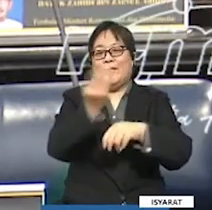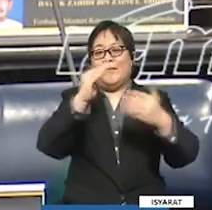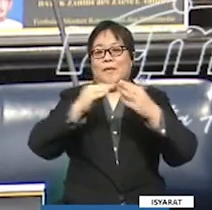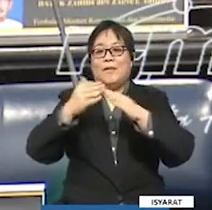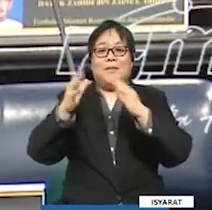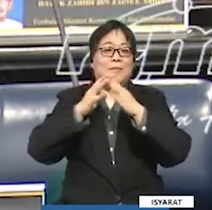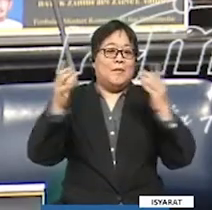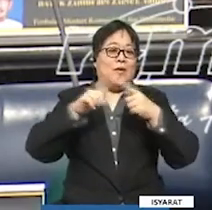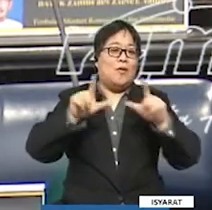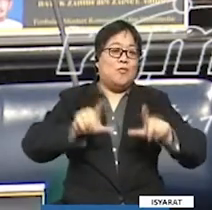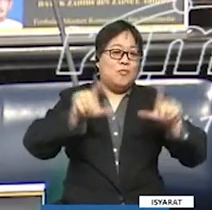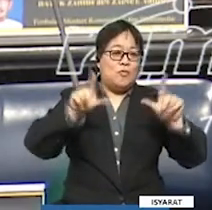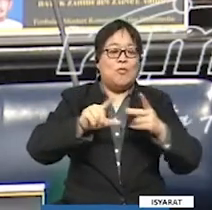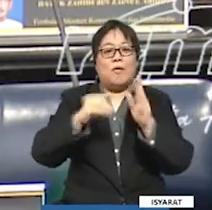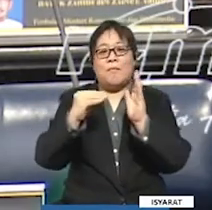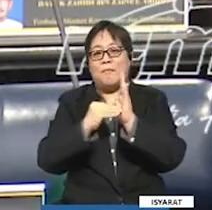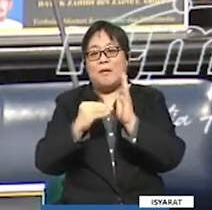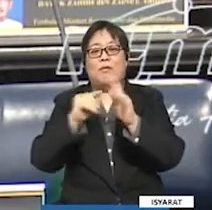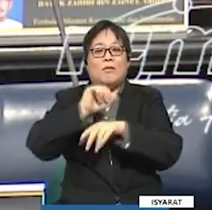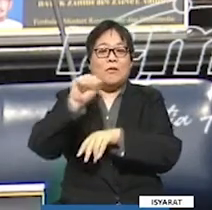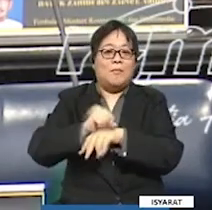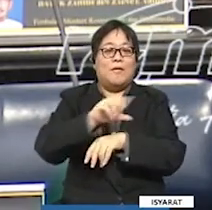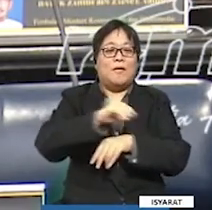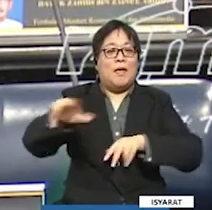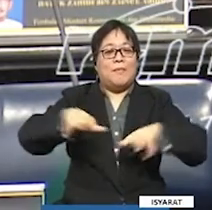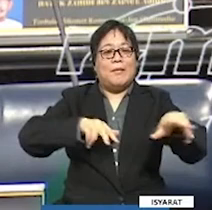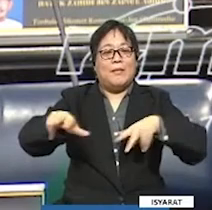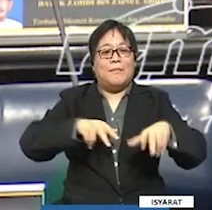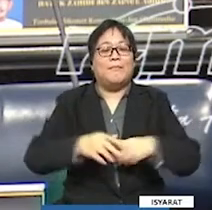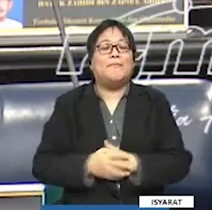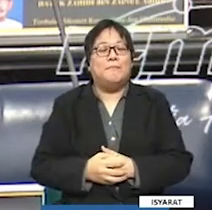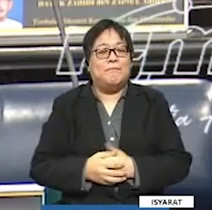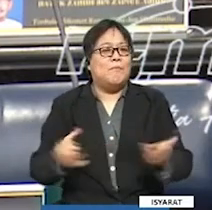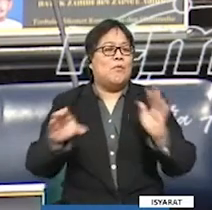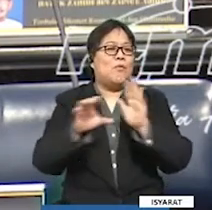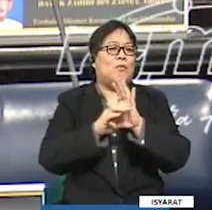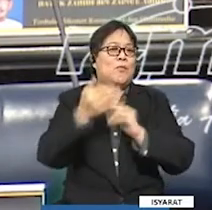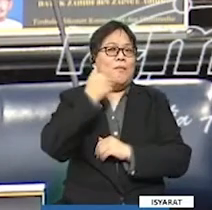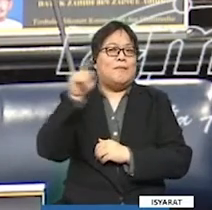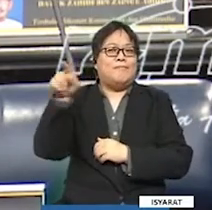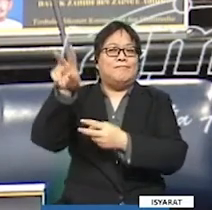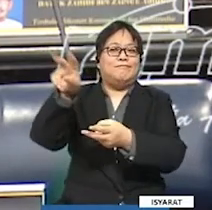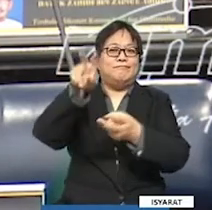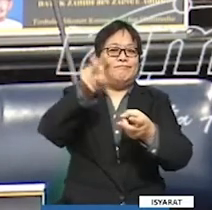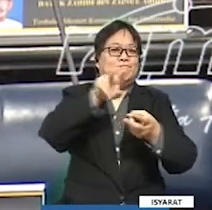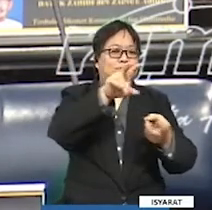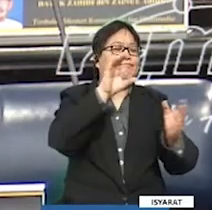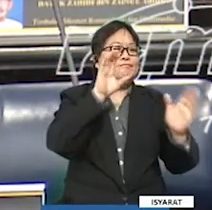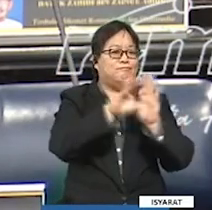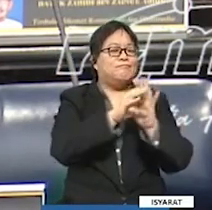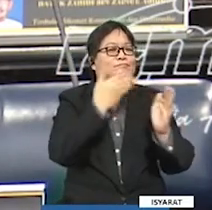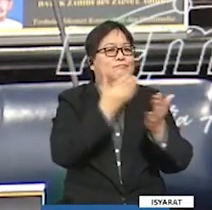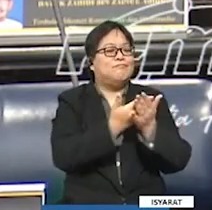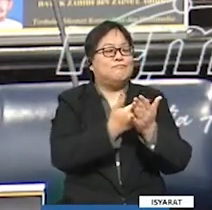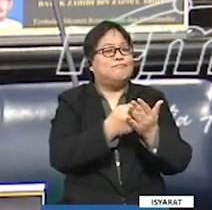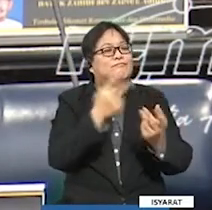beberapa bandar besar seperti Tokyo, Bangkok, Singapura, Amsterdam. Kita mengambil contoh terbaik bandar-bandar tersebut dalam mengatasi masalah